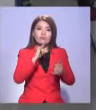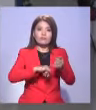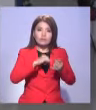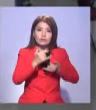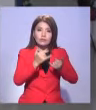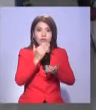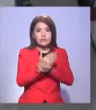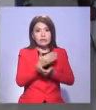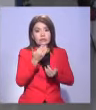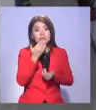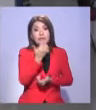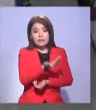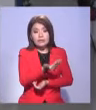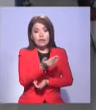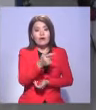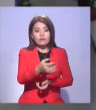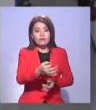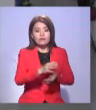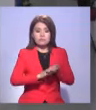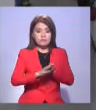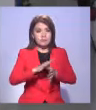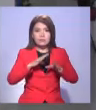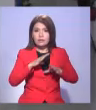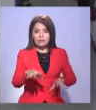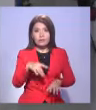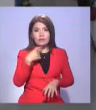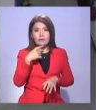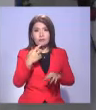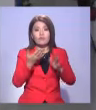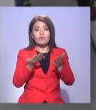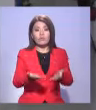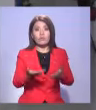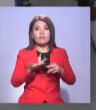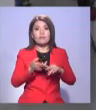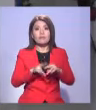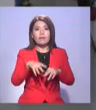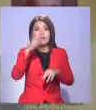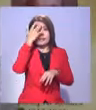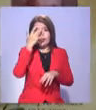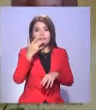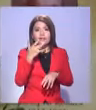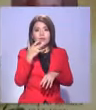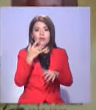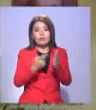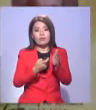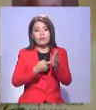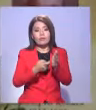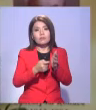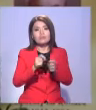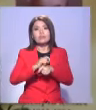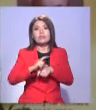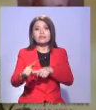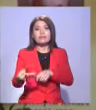кезде түбегейлі айтқан жоқ. Ол осы жаздың кезінде тергеу амалдарының